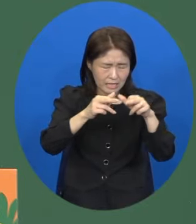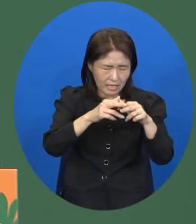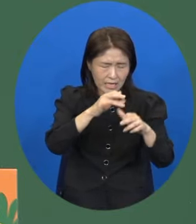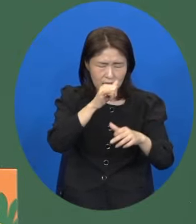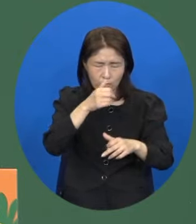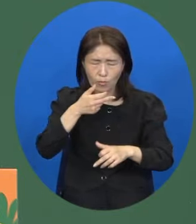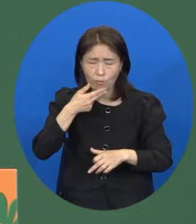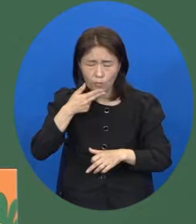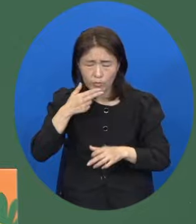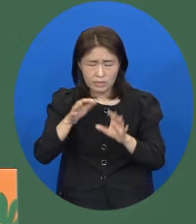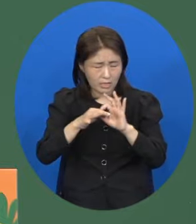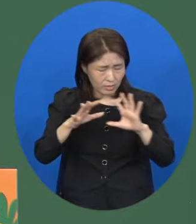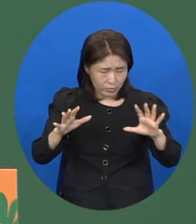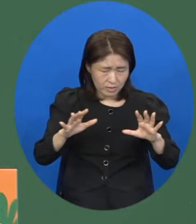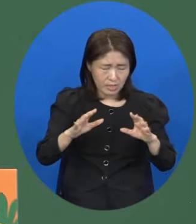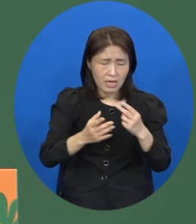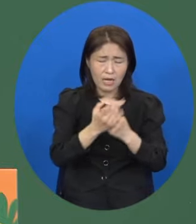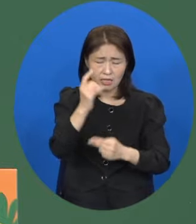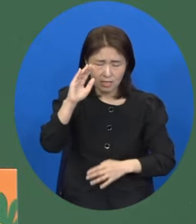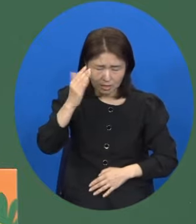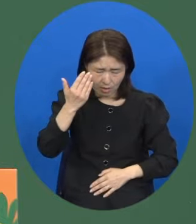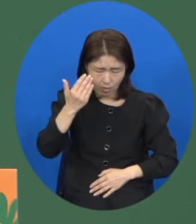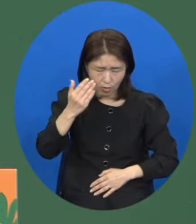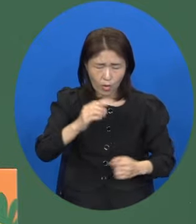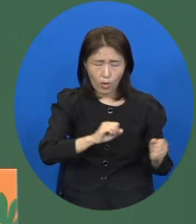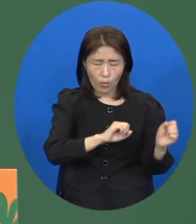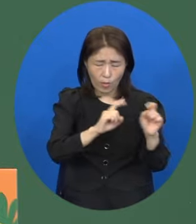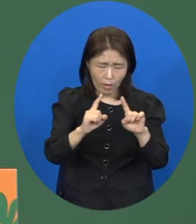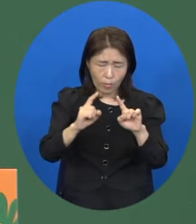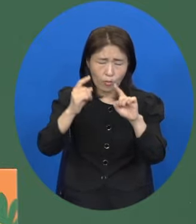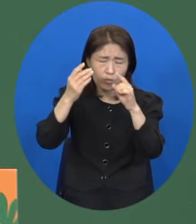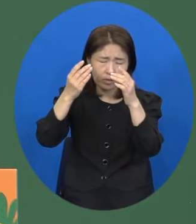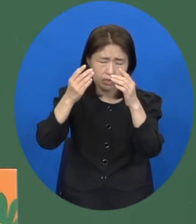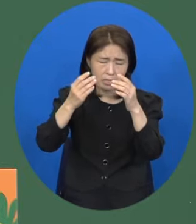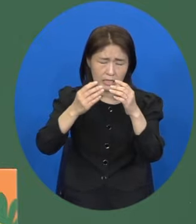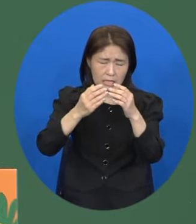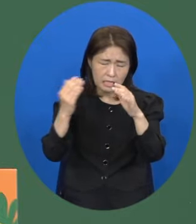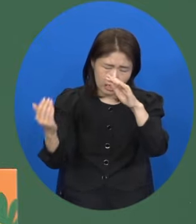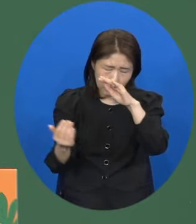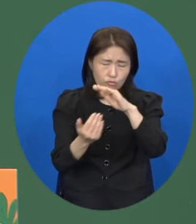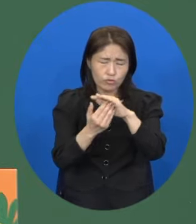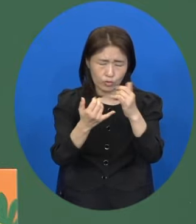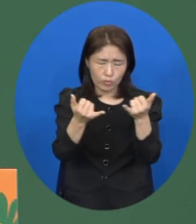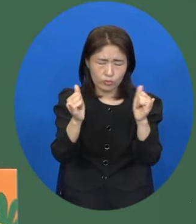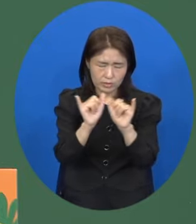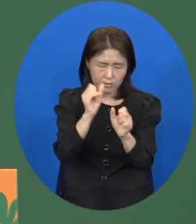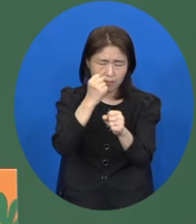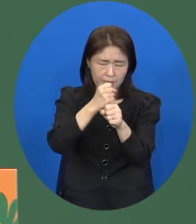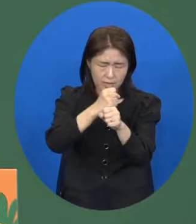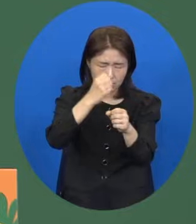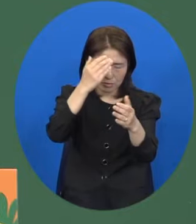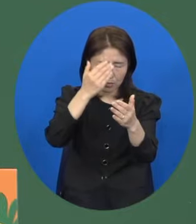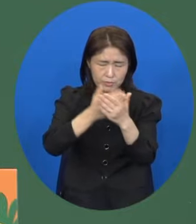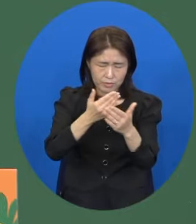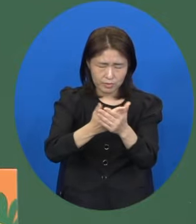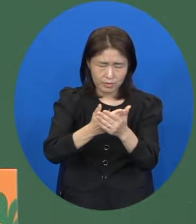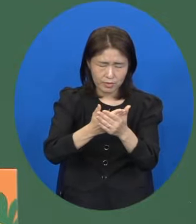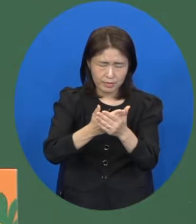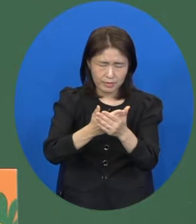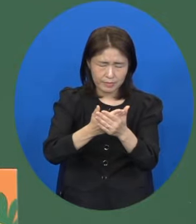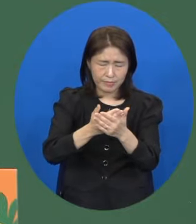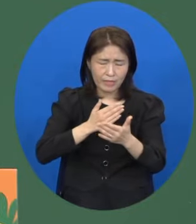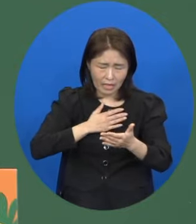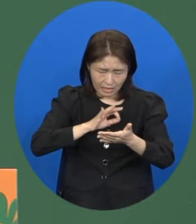되어 상호간에 회복이 있는 공동체가 될 수 있도록 인도하여 주시옵소서. 주님, 나를